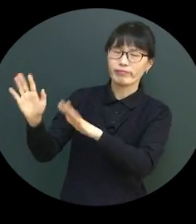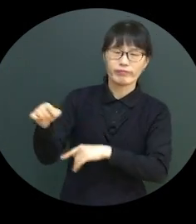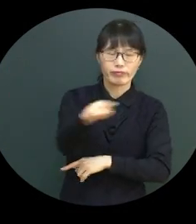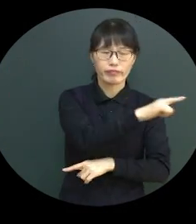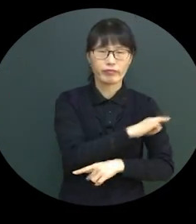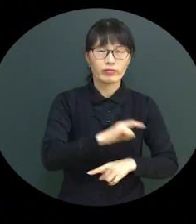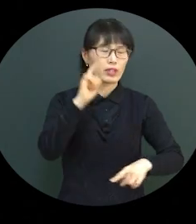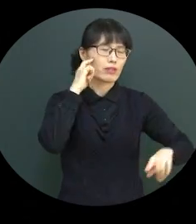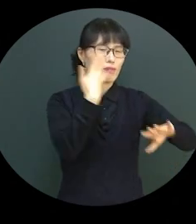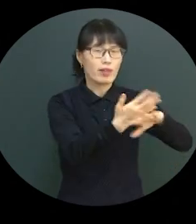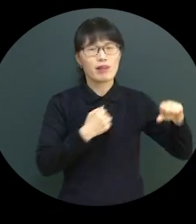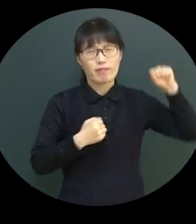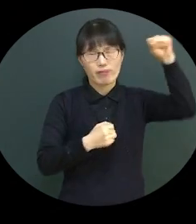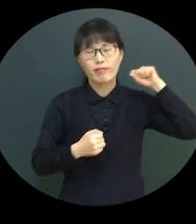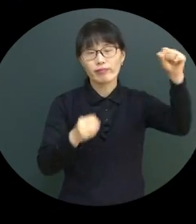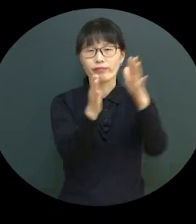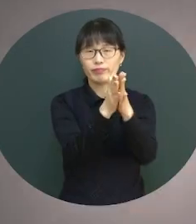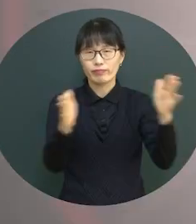시작했습니다.